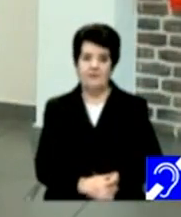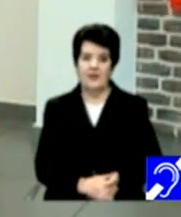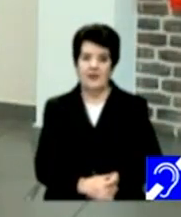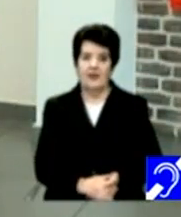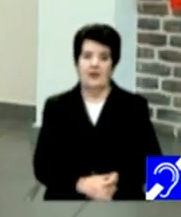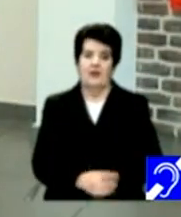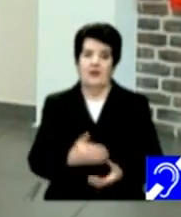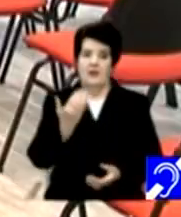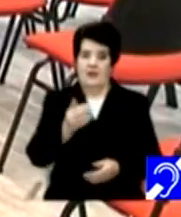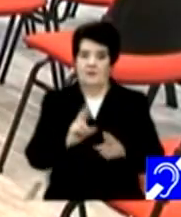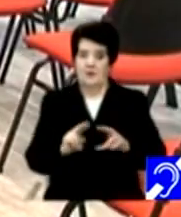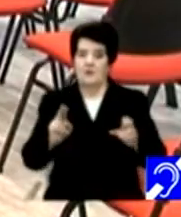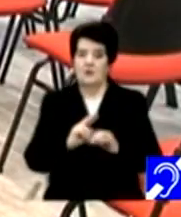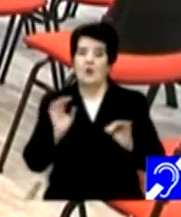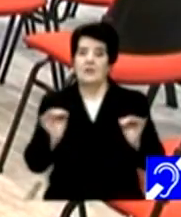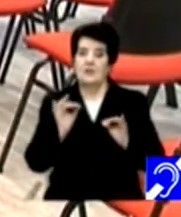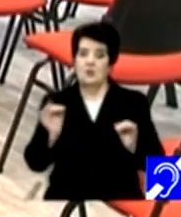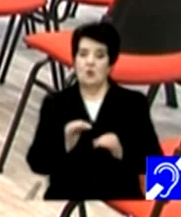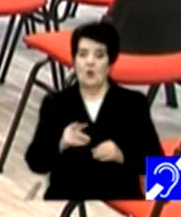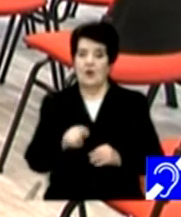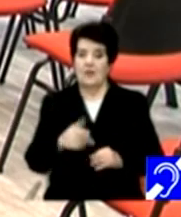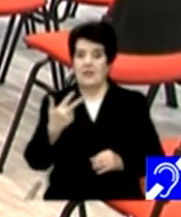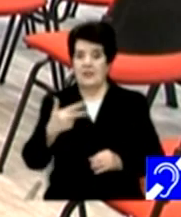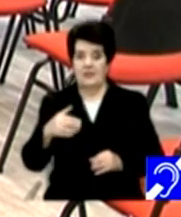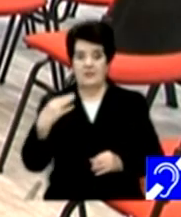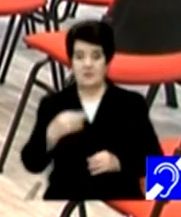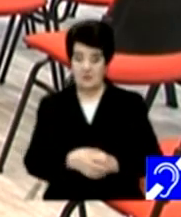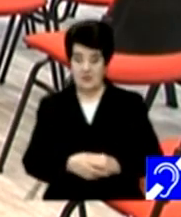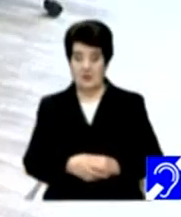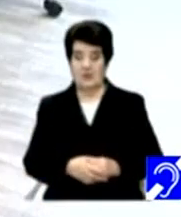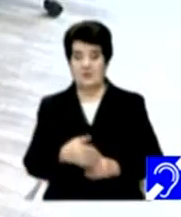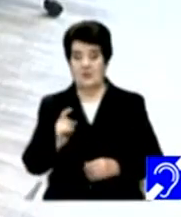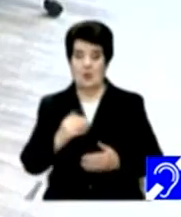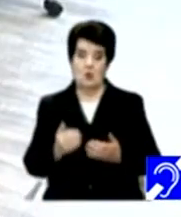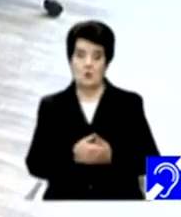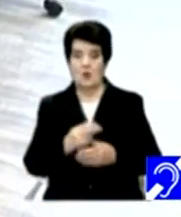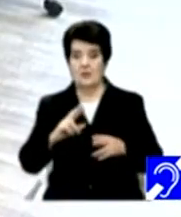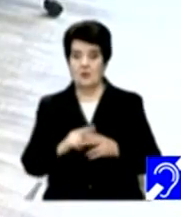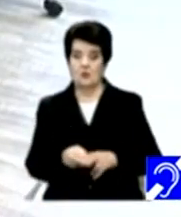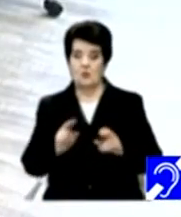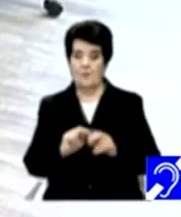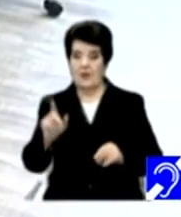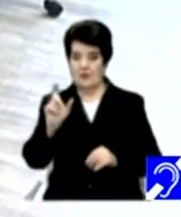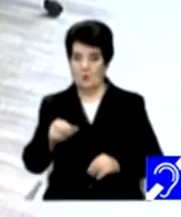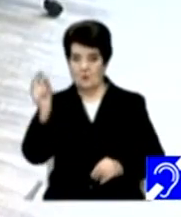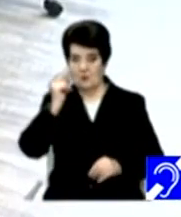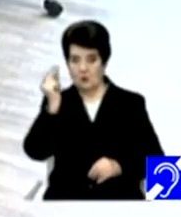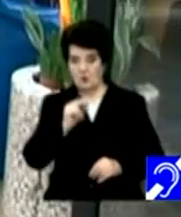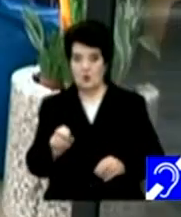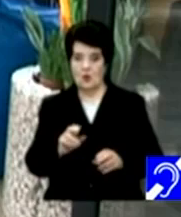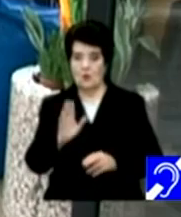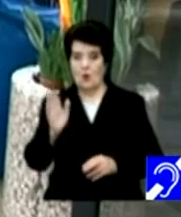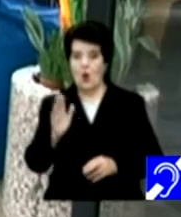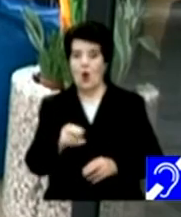Pavel Cerbușca este profesor de istorie de mai bine de 3 decenii. Pentru a fi în pas cu noile tehnologii, pedagogul a decis să studieze și o profesie